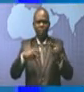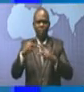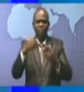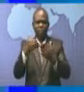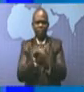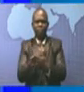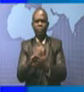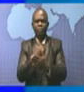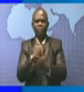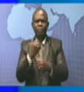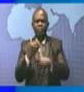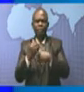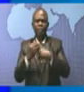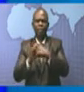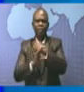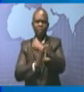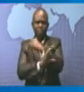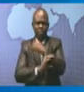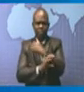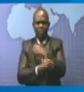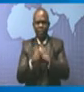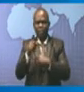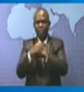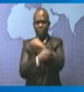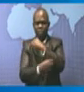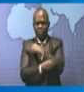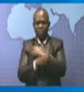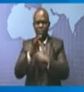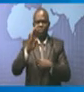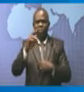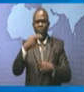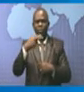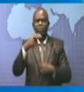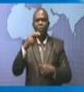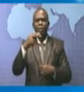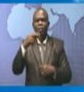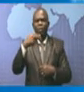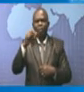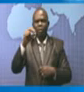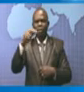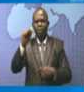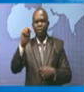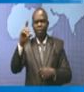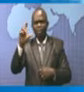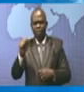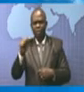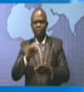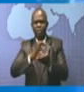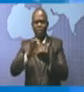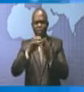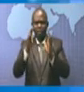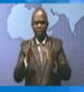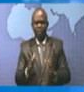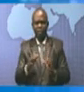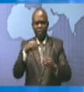entité. Et vendredi, c'était le tour de la zone Wuhanda. Le secrétaire du parti CNDD-FDD dans cette commune a